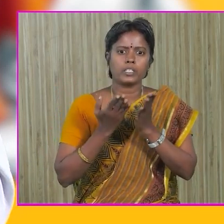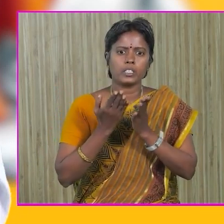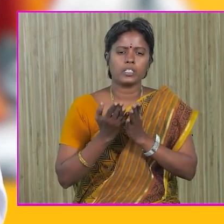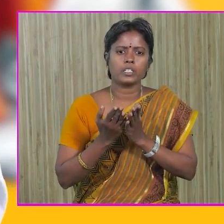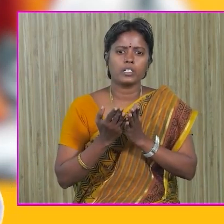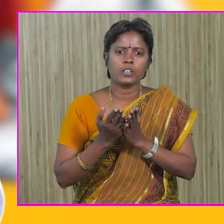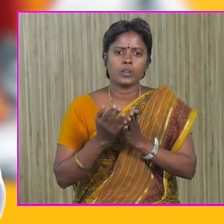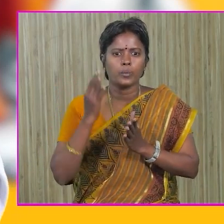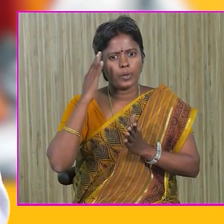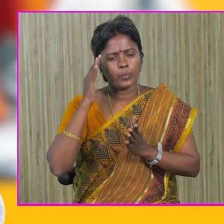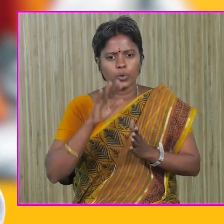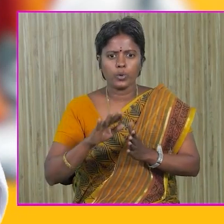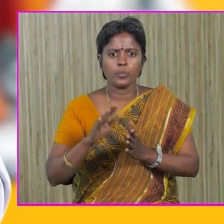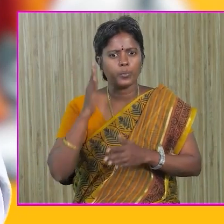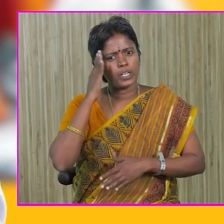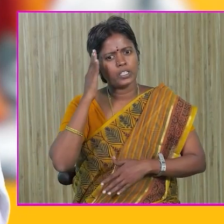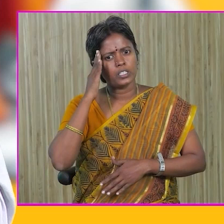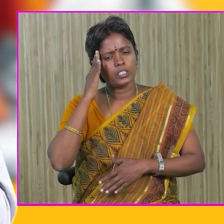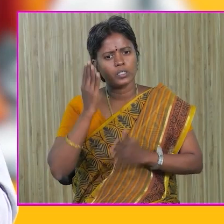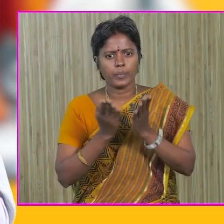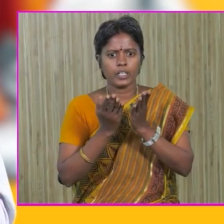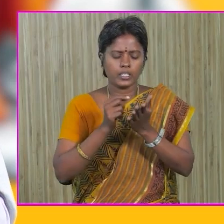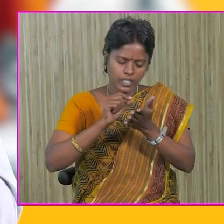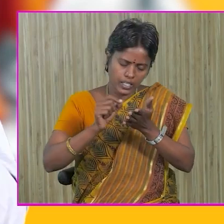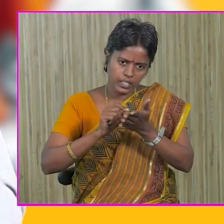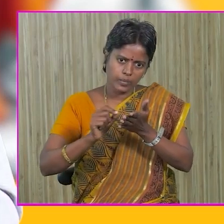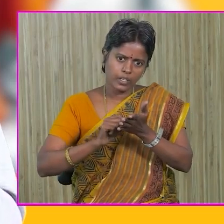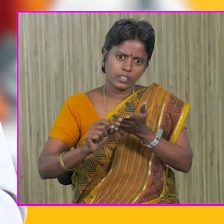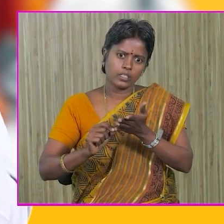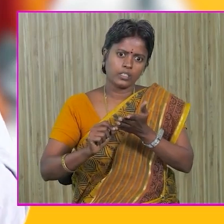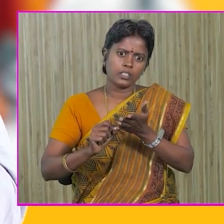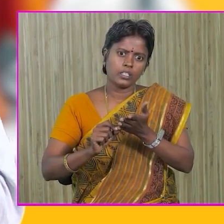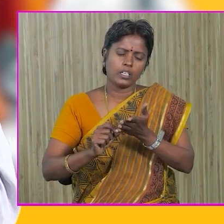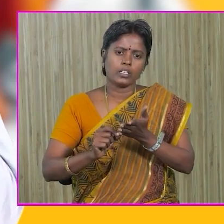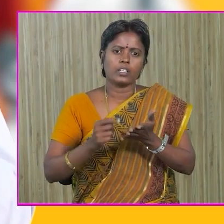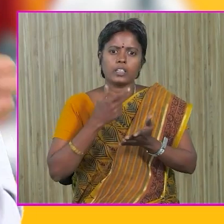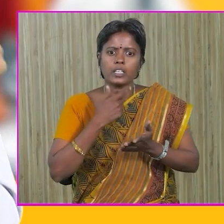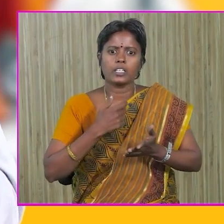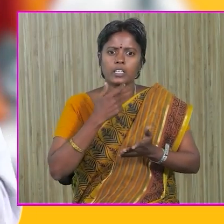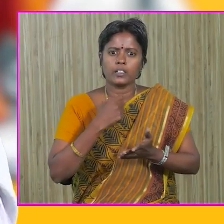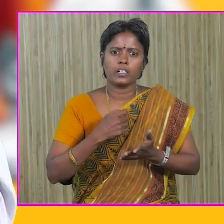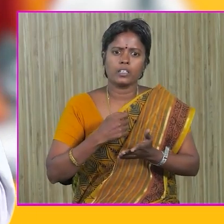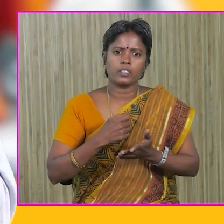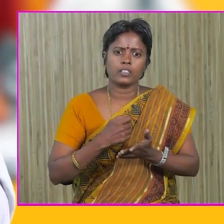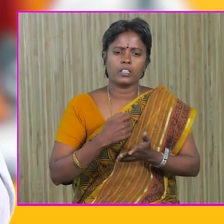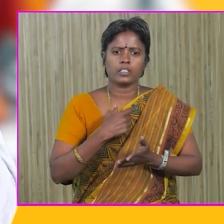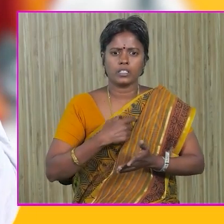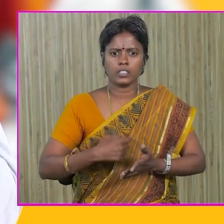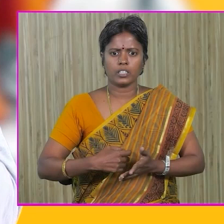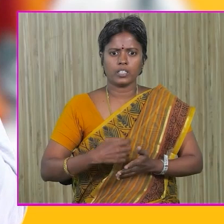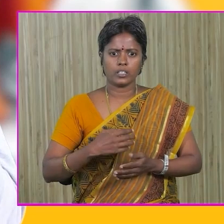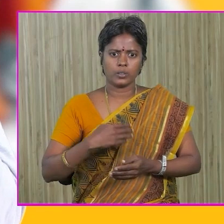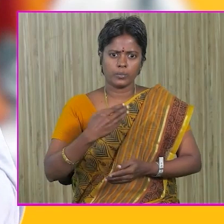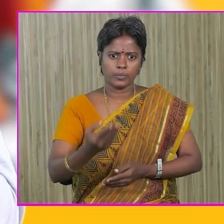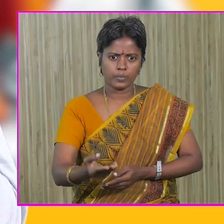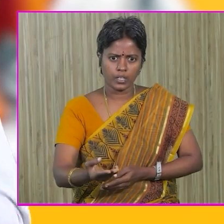பொருள் புரியும்படி படித்து எழுதி பார்த்து கொள்ளுங்கள். திருக்குறள் நம் வாழ்விற்கு தேவையான கருத்துக்களை எடுத்து